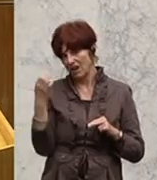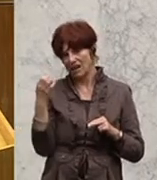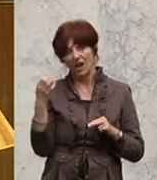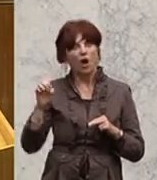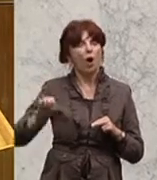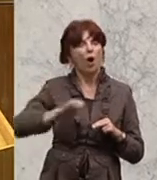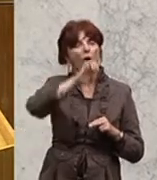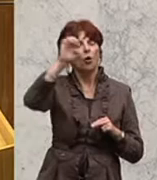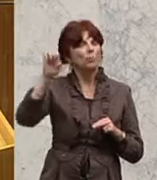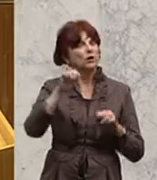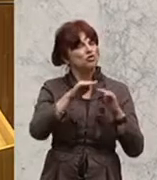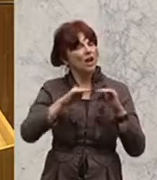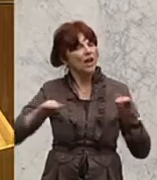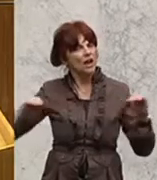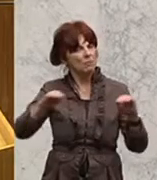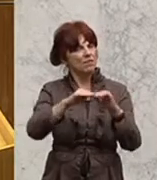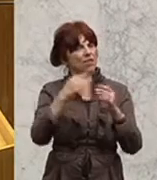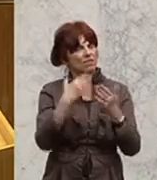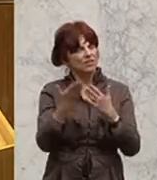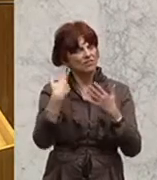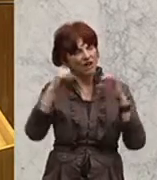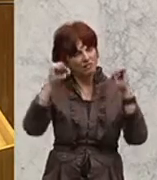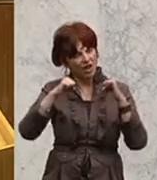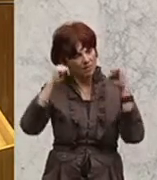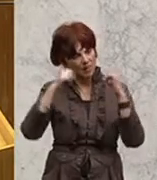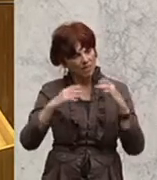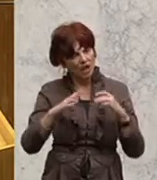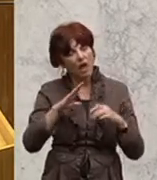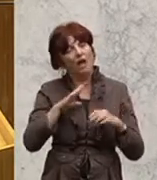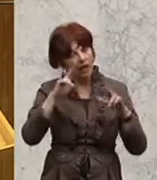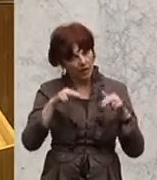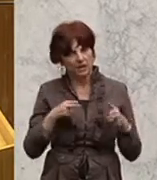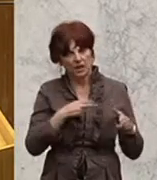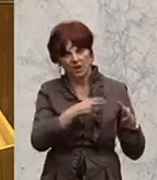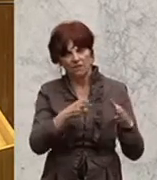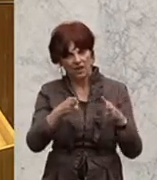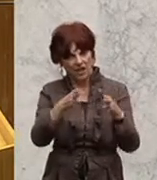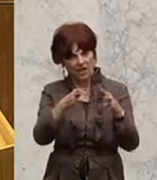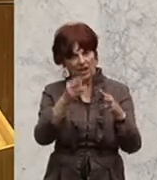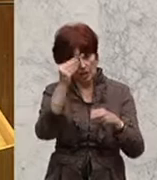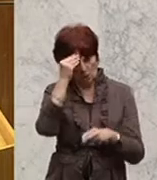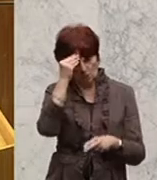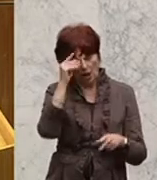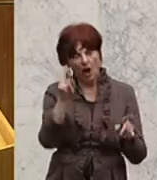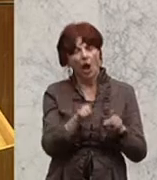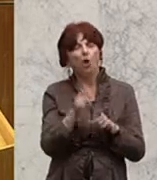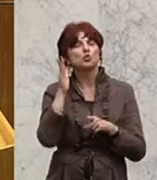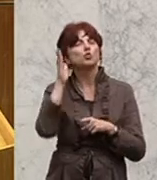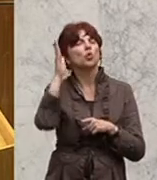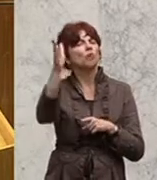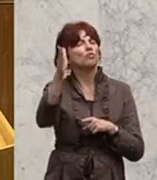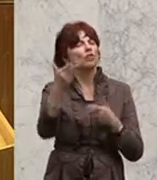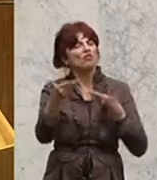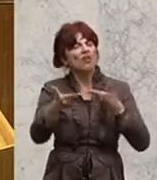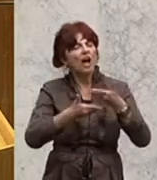vereinbart worden ist, so sind wir am richtigen Weg und es wird ganz sicher auch bei den zukünftigen Verhandlungen und